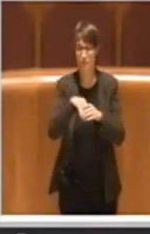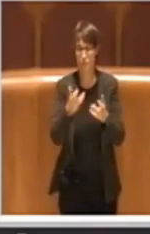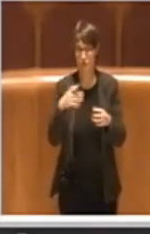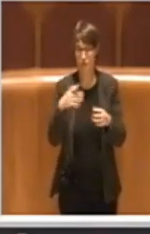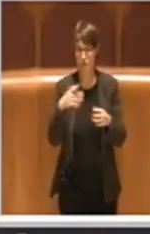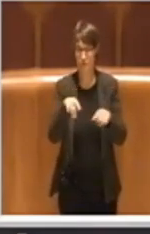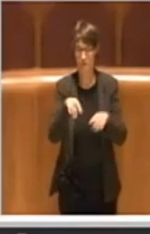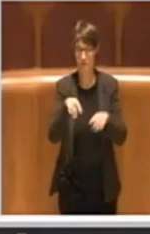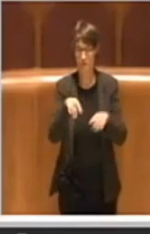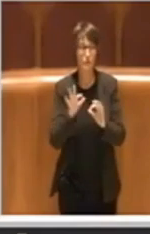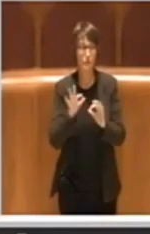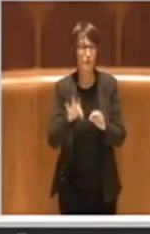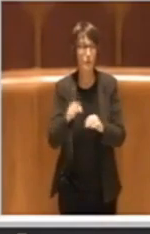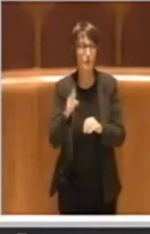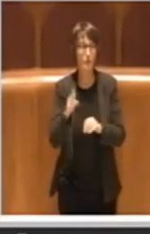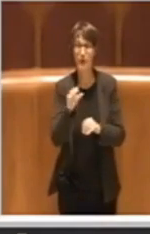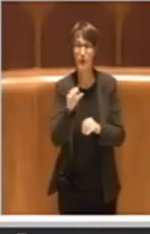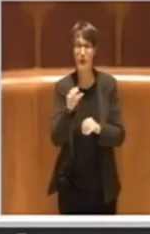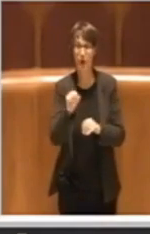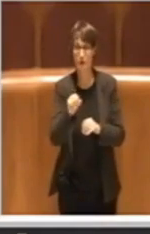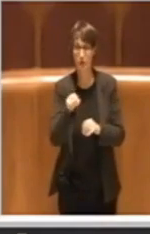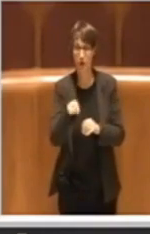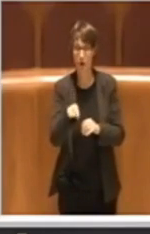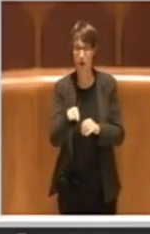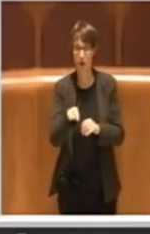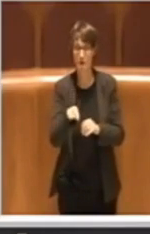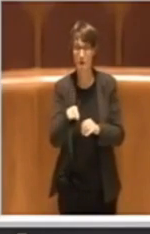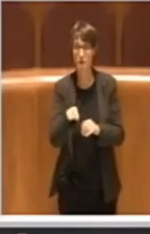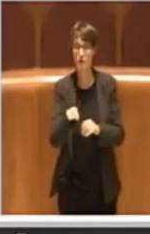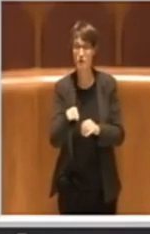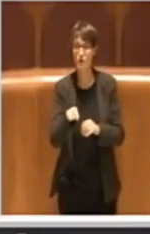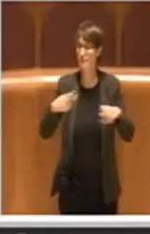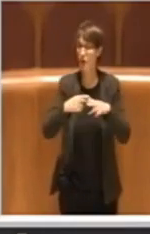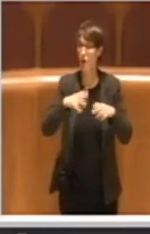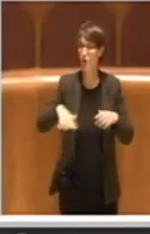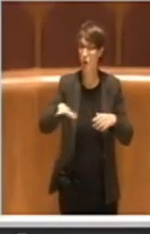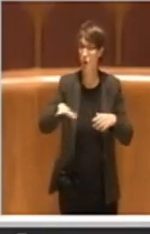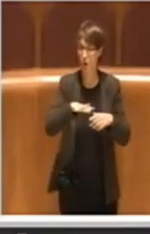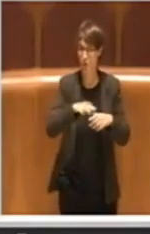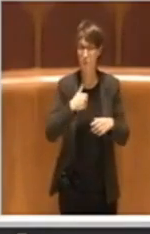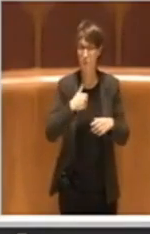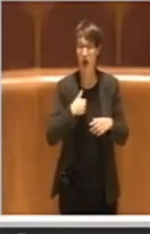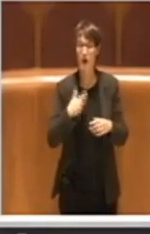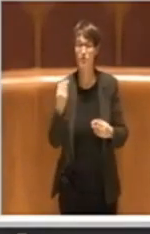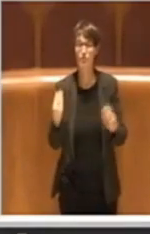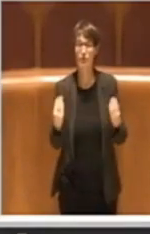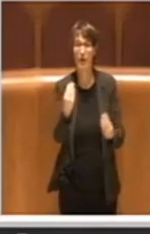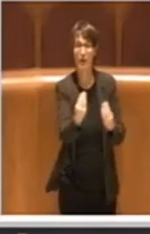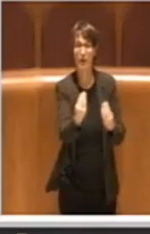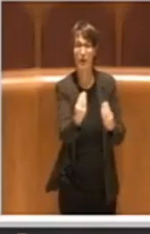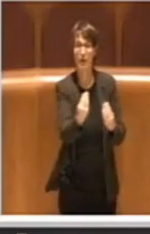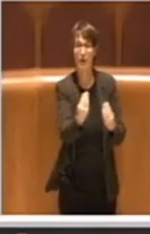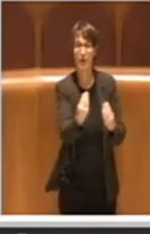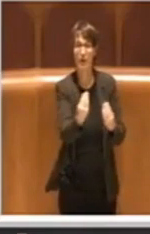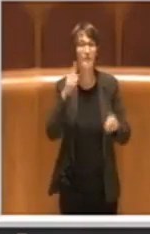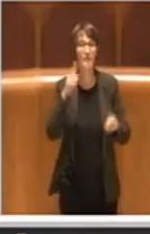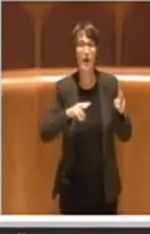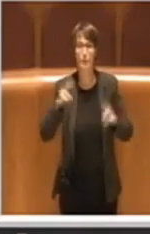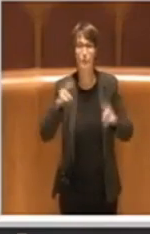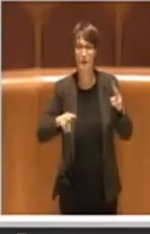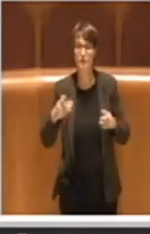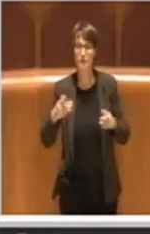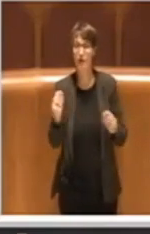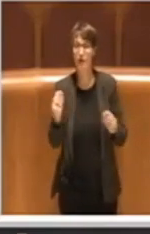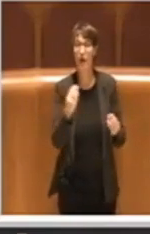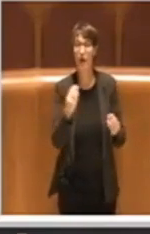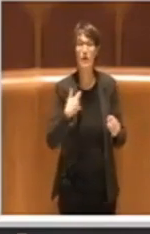riguarda il biossido di azoto nell'agglomerato di roma spesso le centraline misurano valori medi annuali superiore ai limiti di legge